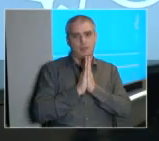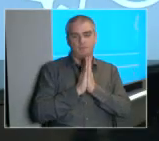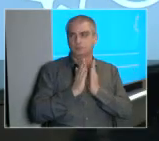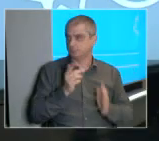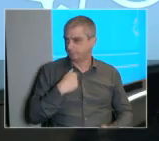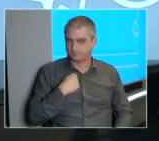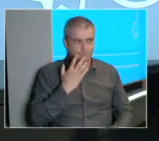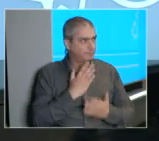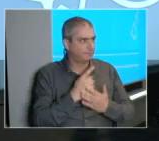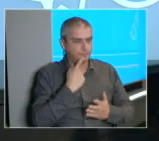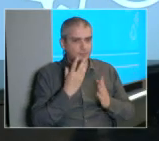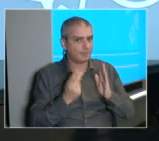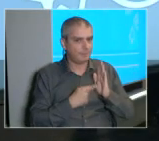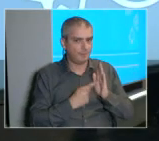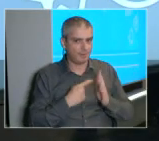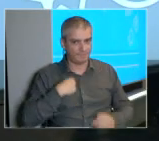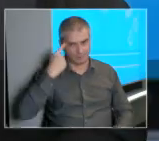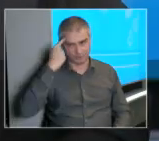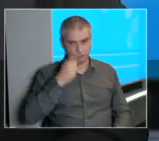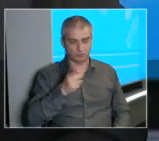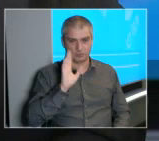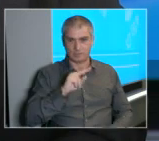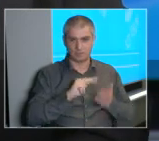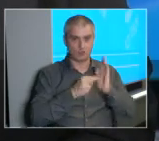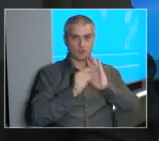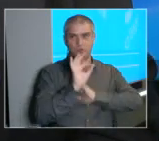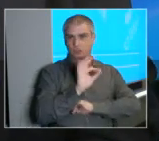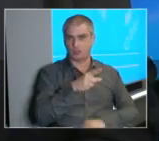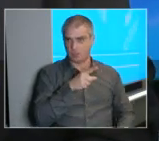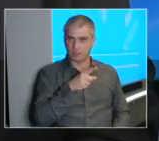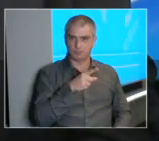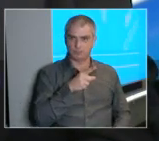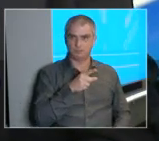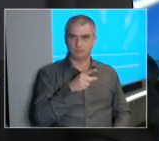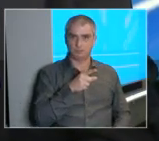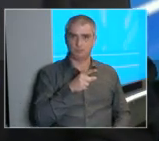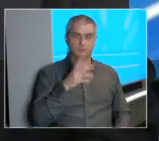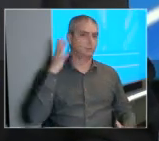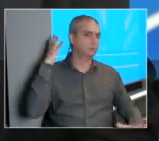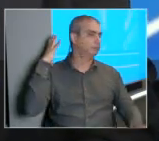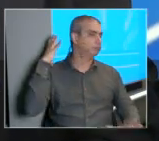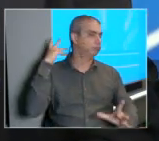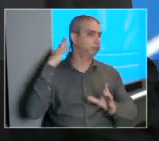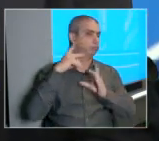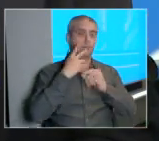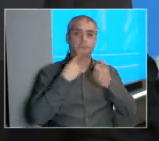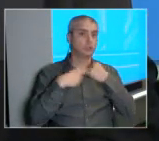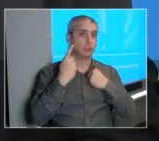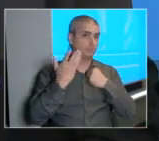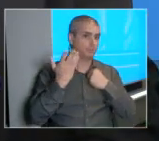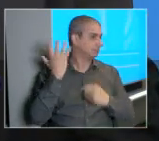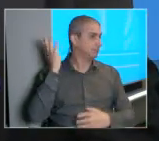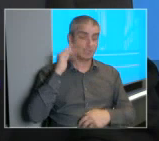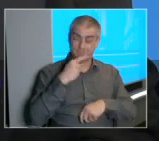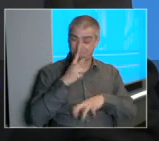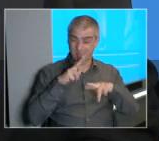כזה. אני אמרתי הרבה פעמים, אני חושב שגם בתוכנית שלך, עידן, שבמשך שנים, זמן, אפילו זמן